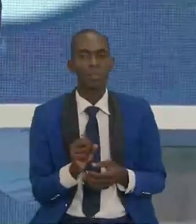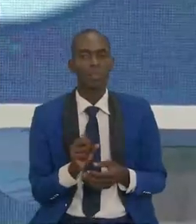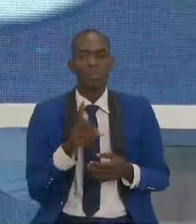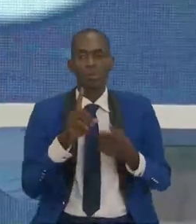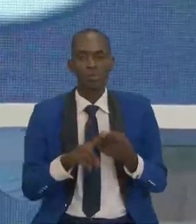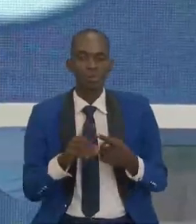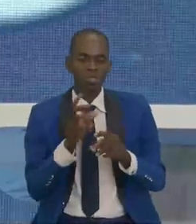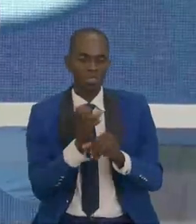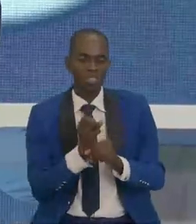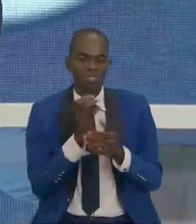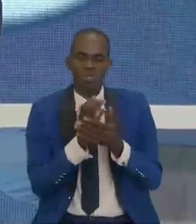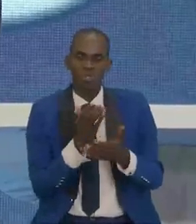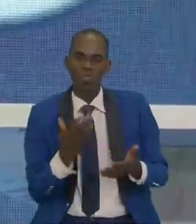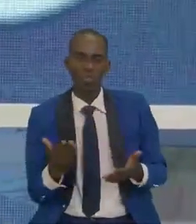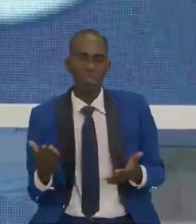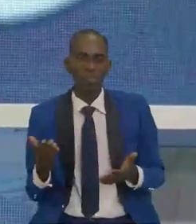Vous avez le désir